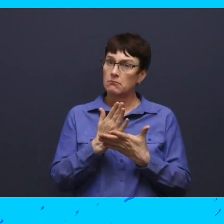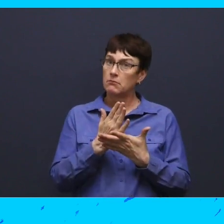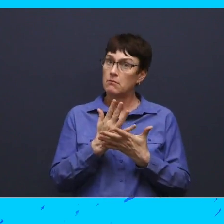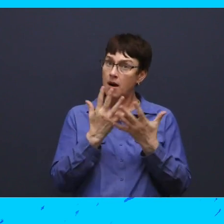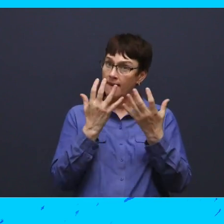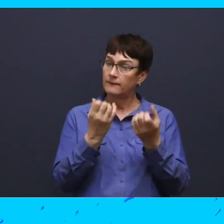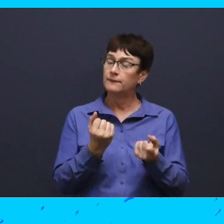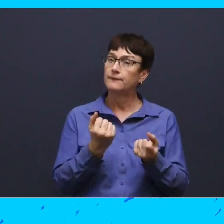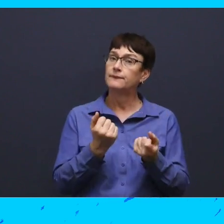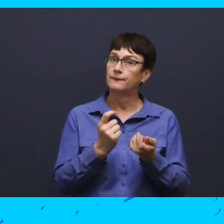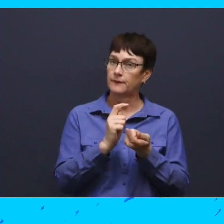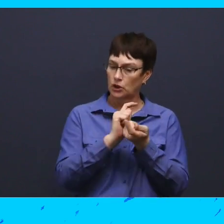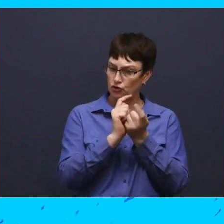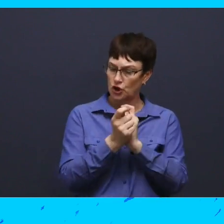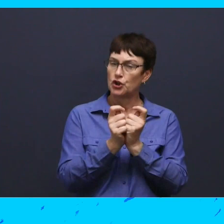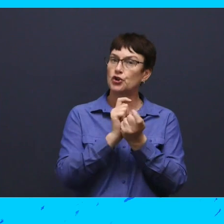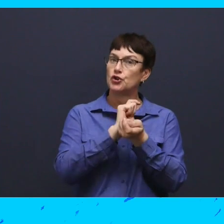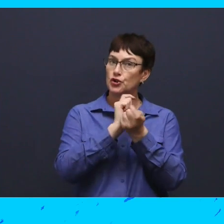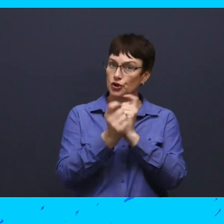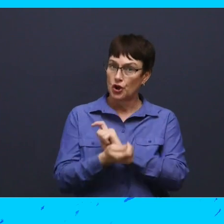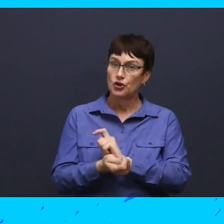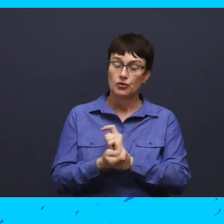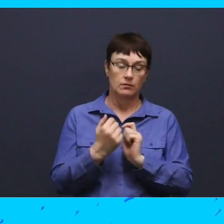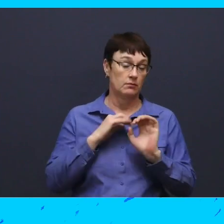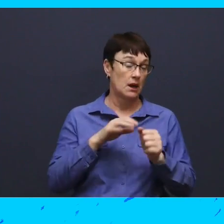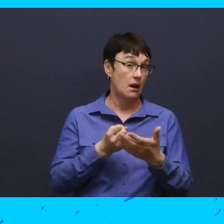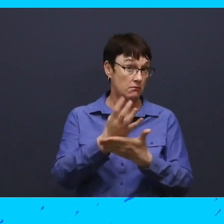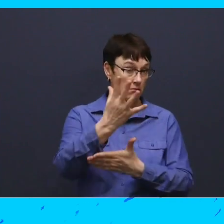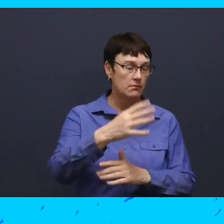dans deux villes